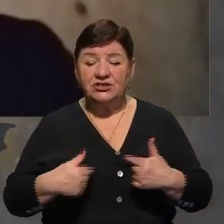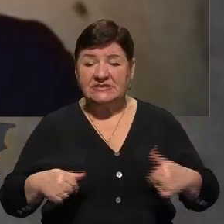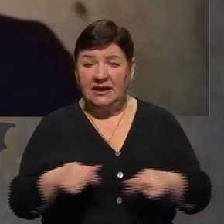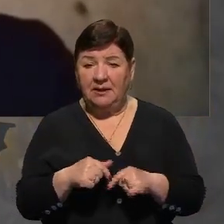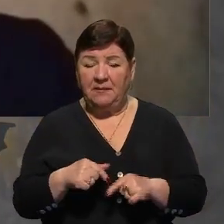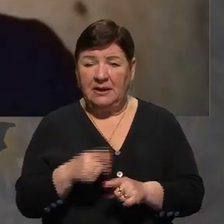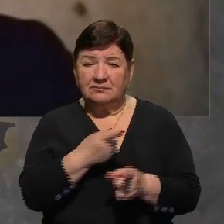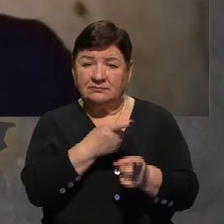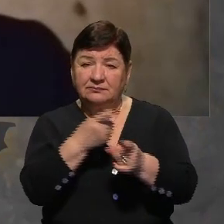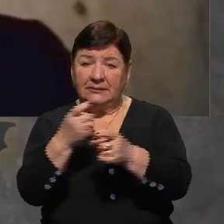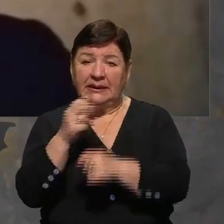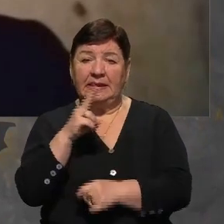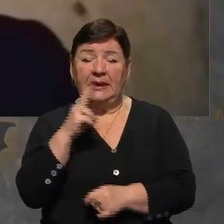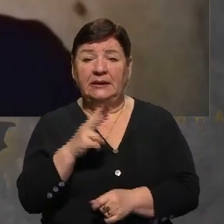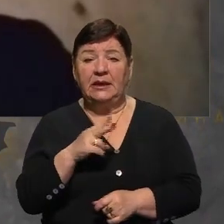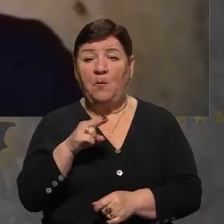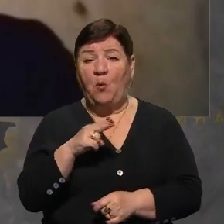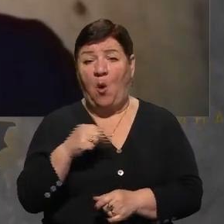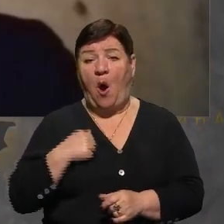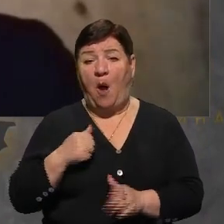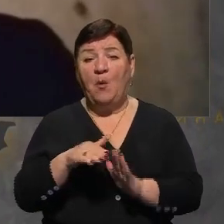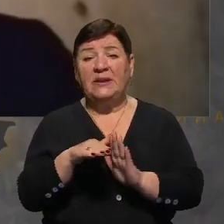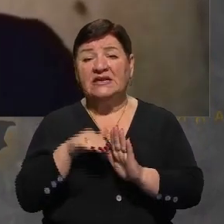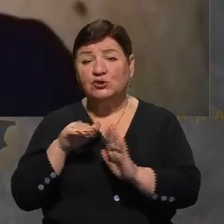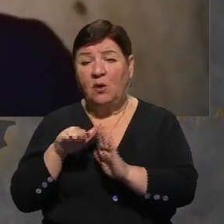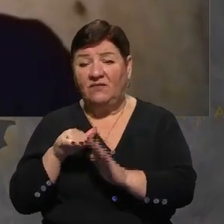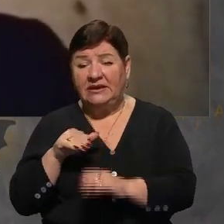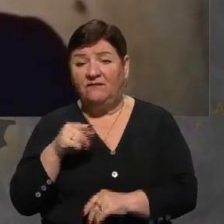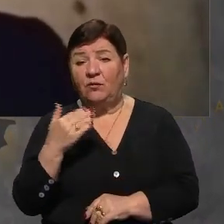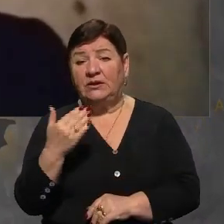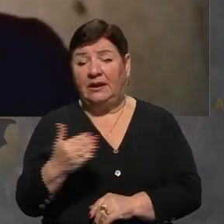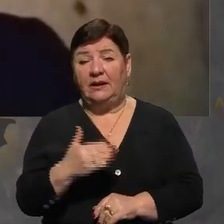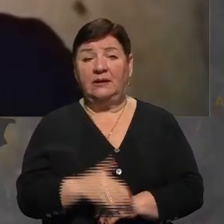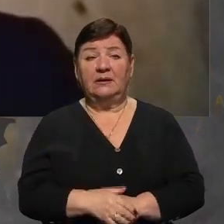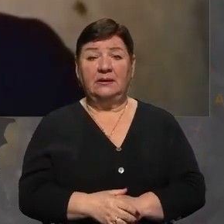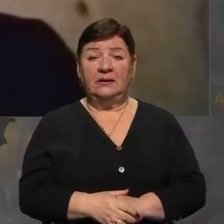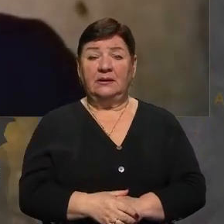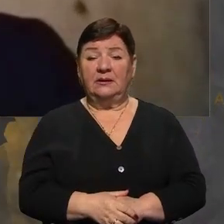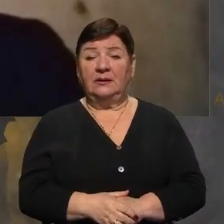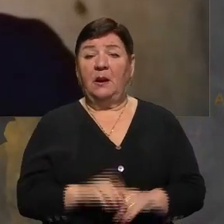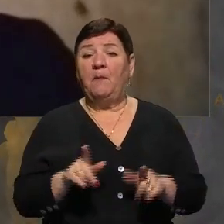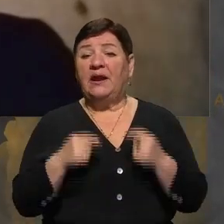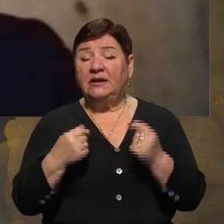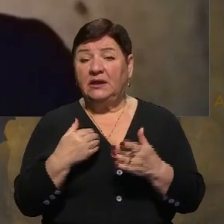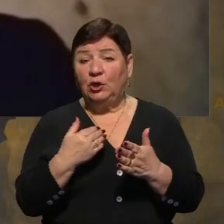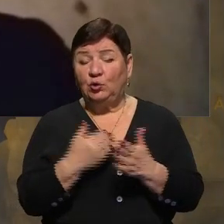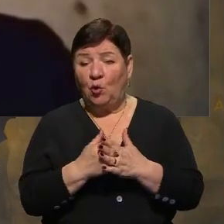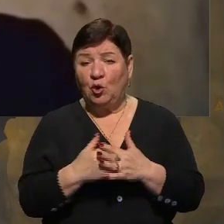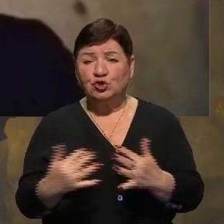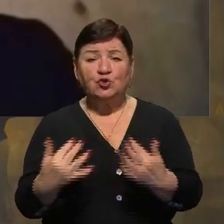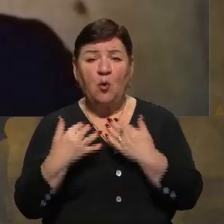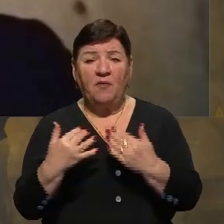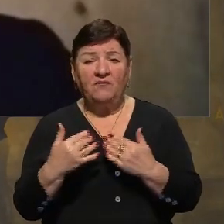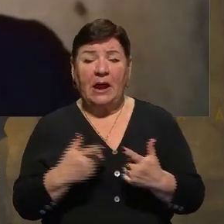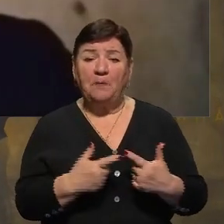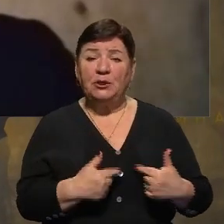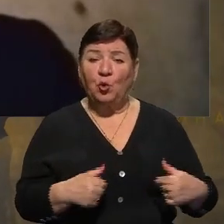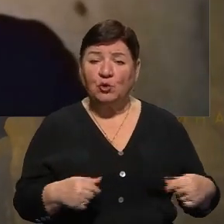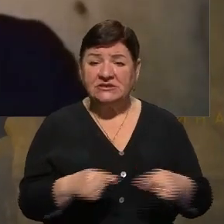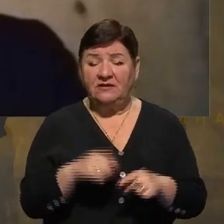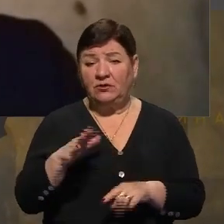полки, які типу мобілізовані, але вони придані до десантно-штурмових підрозділів,